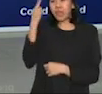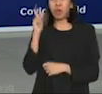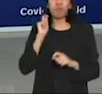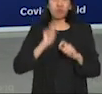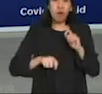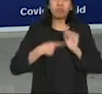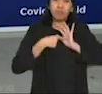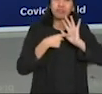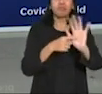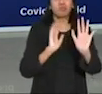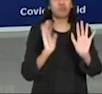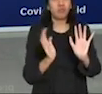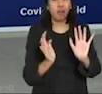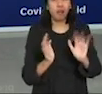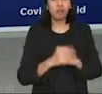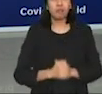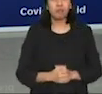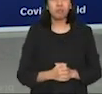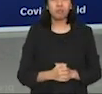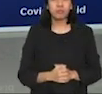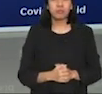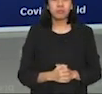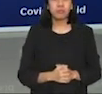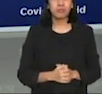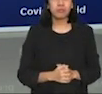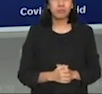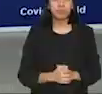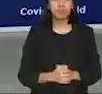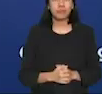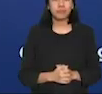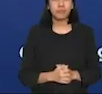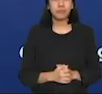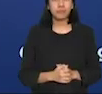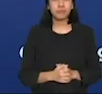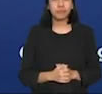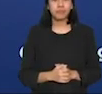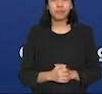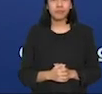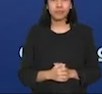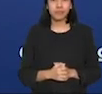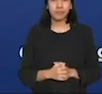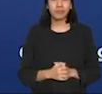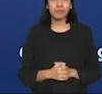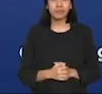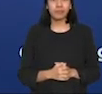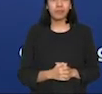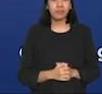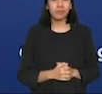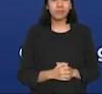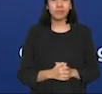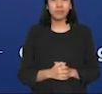Hai di masyarakat di tengah-tengah masyarakat Hai kemudian Bahwa dalam rangka untuk